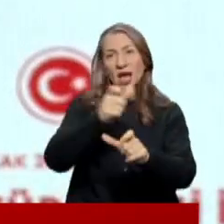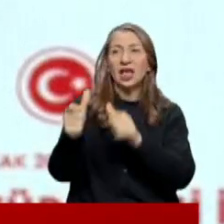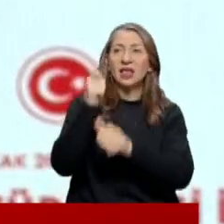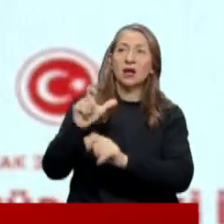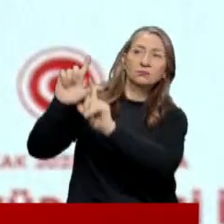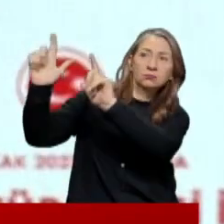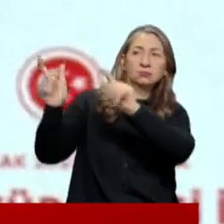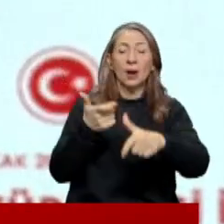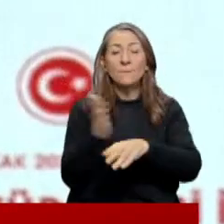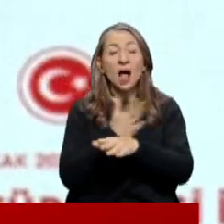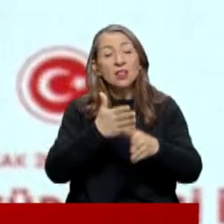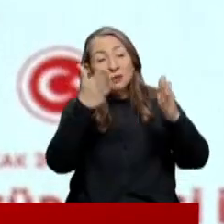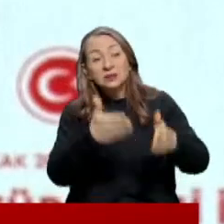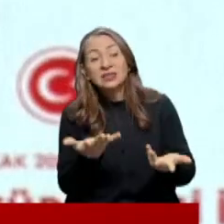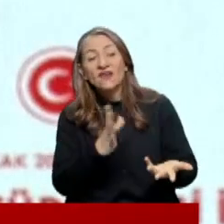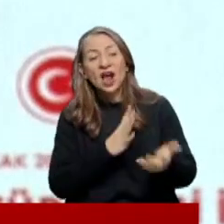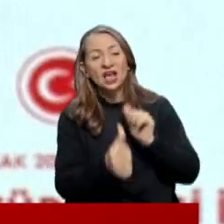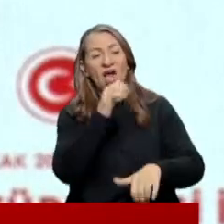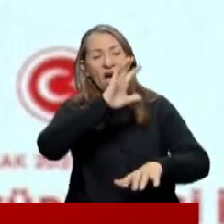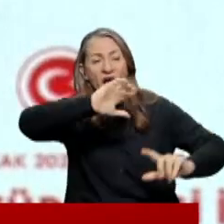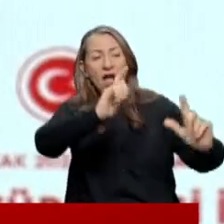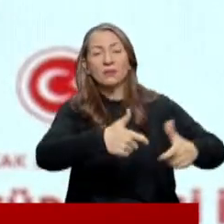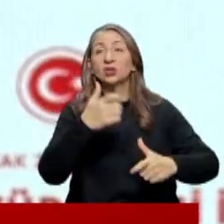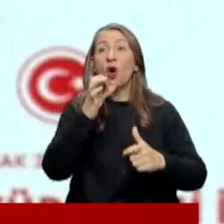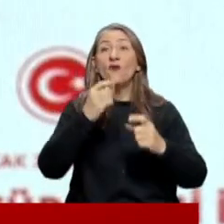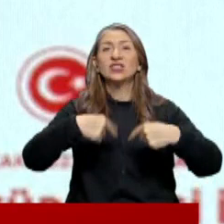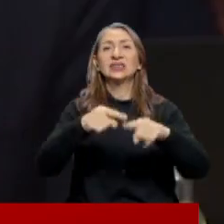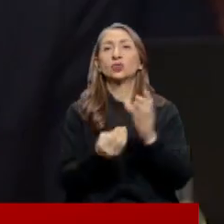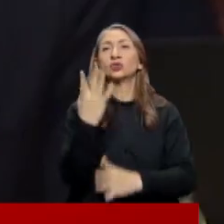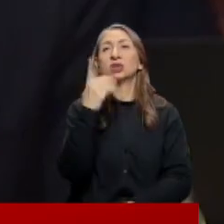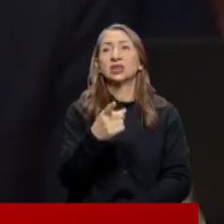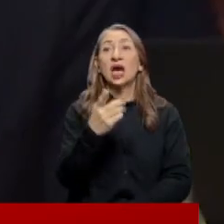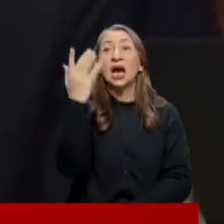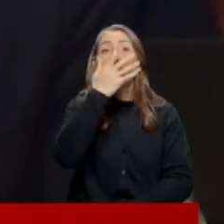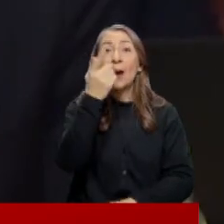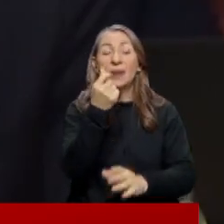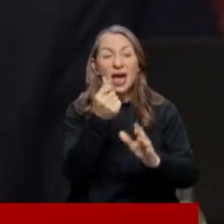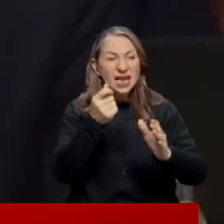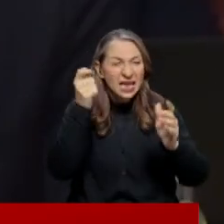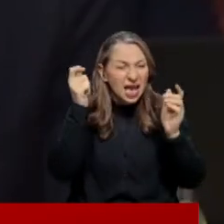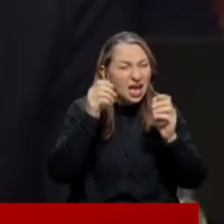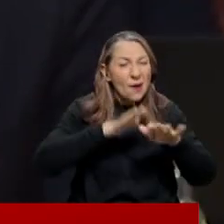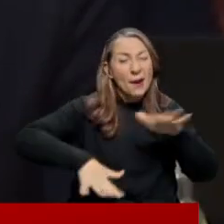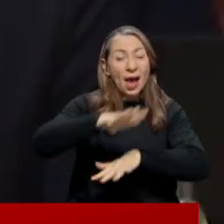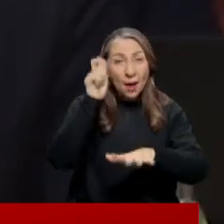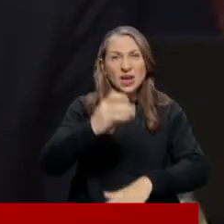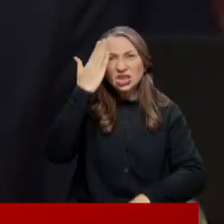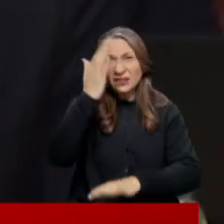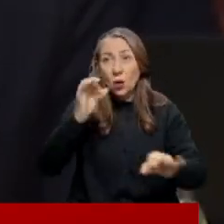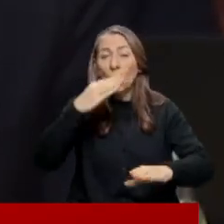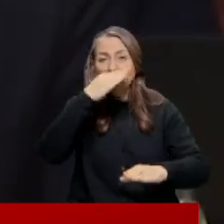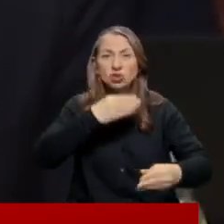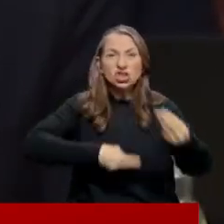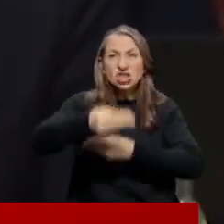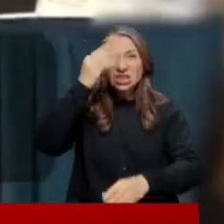getirmek için mal varlıklarının geri alınması ofisini kuracağız. Kara parayı aklayan da şerefsizdir. Uyuşturucu ticaretini